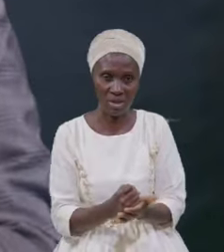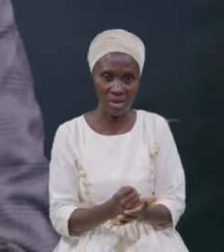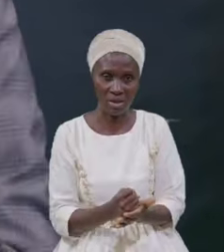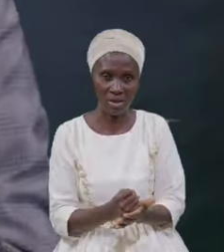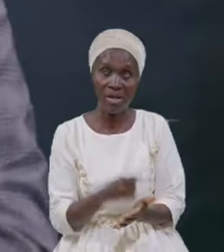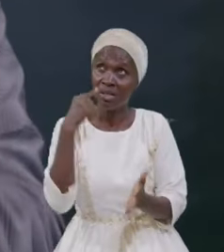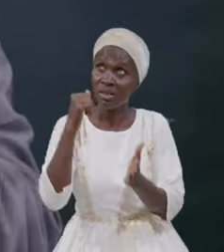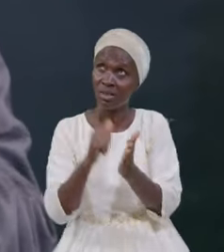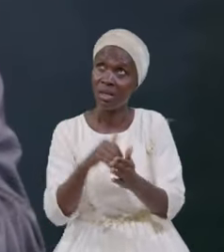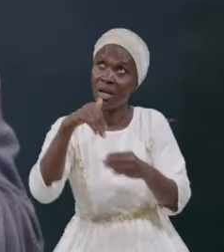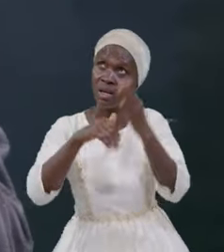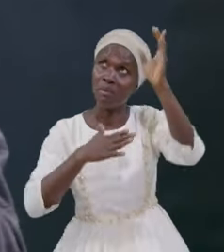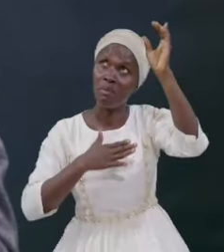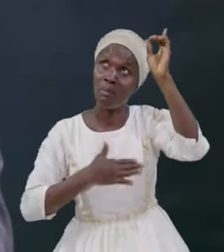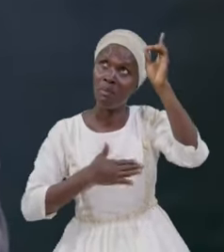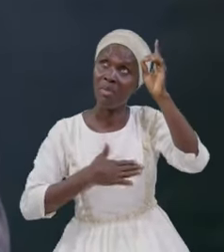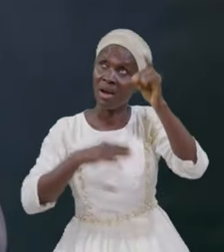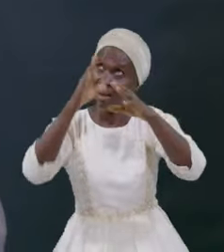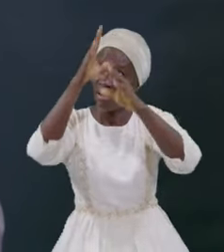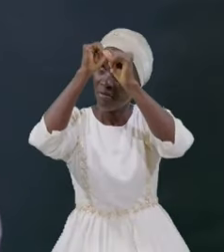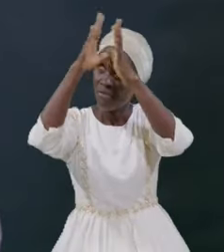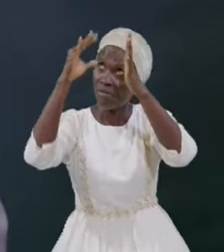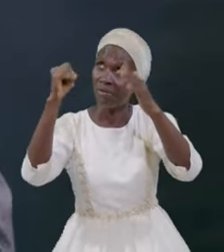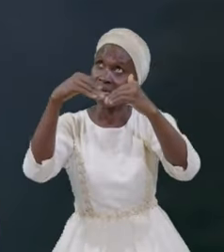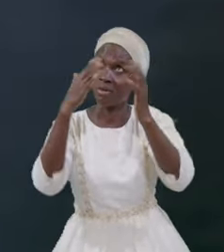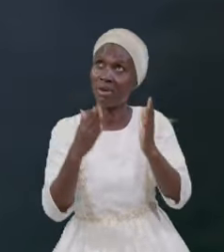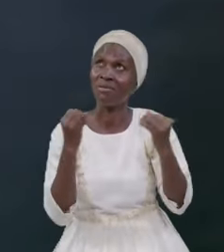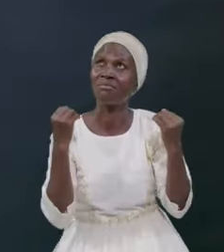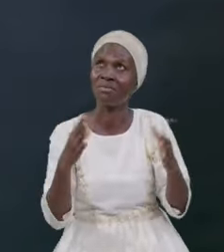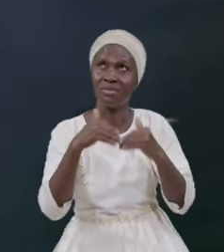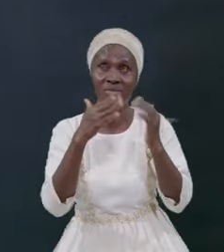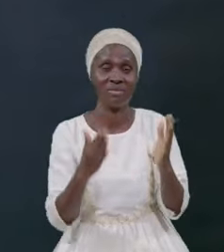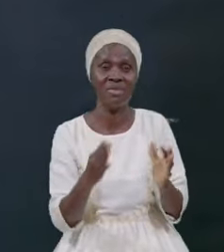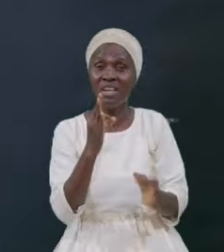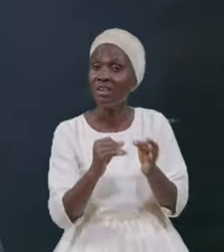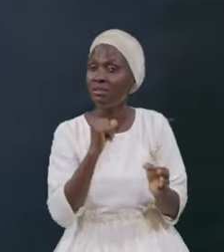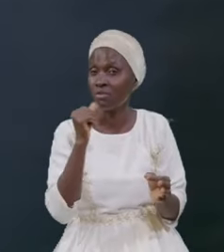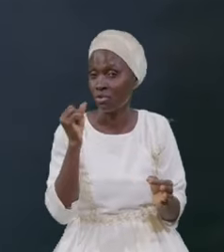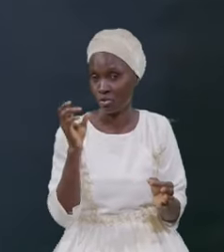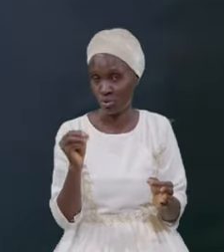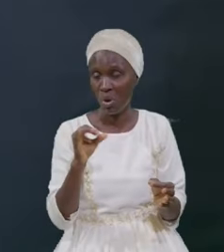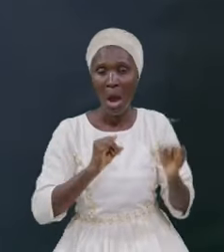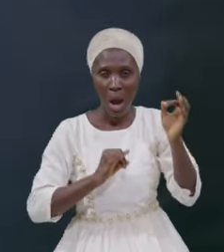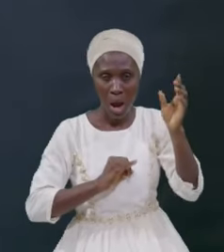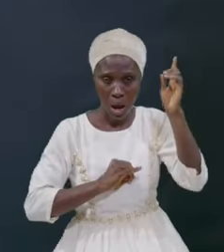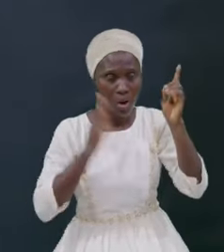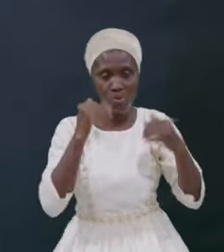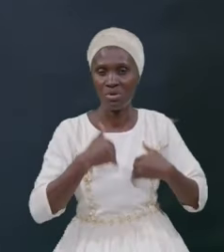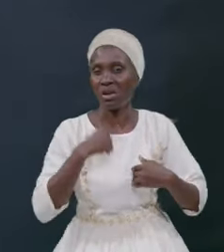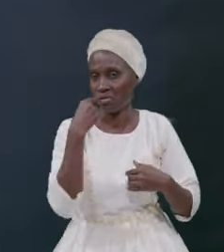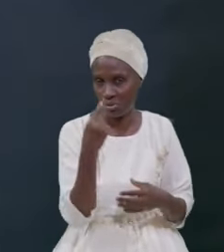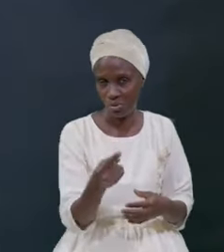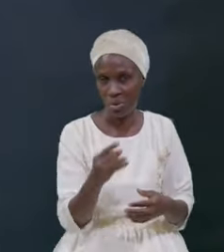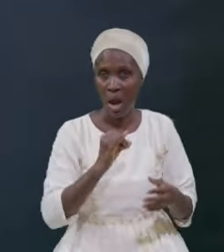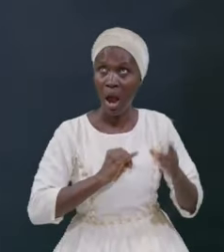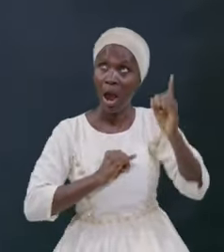pas, je vous l'aurais dit. Je vais vous préparer une place. Verset 3. Il dit, et